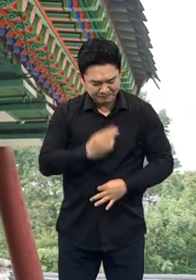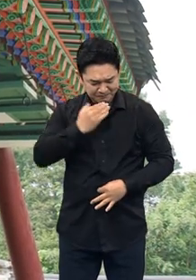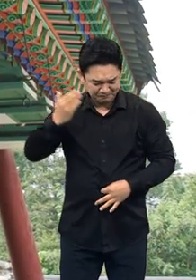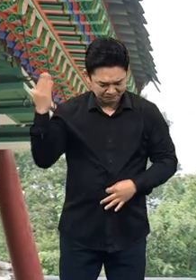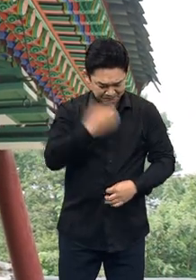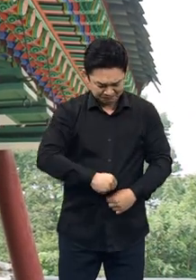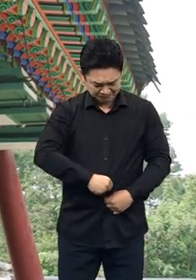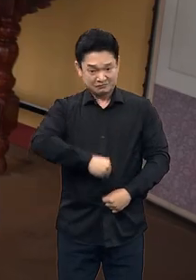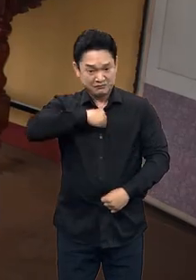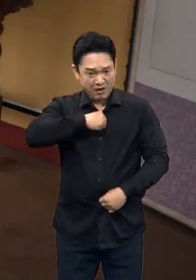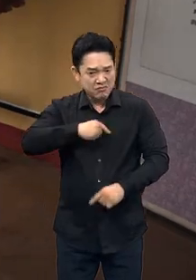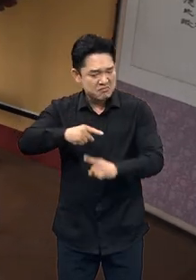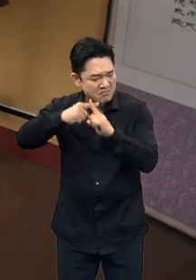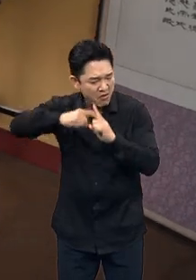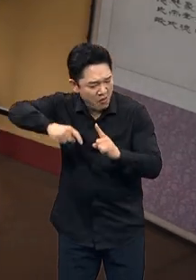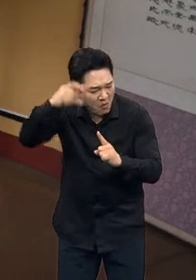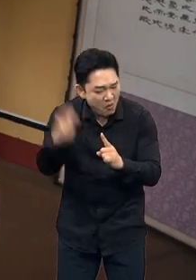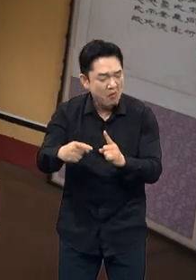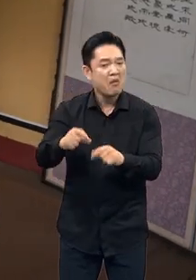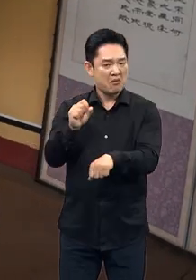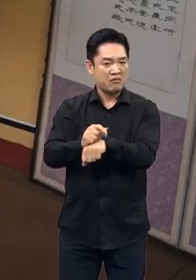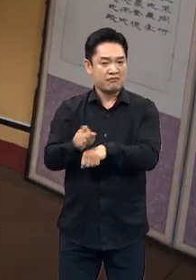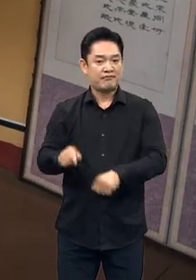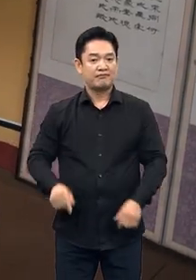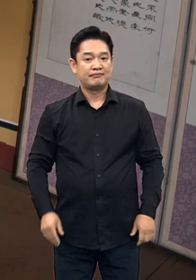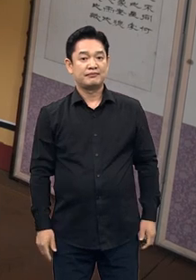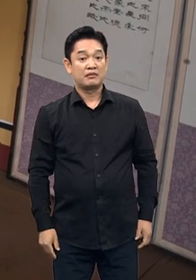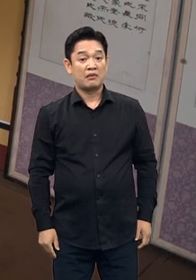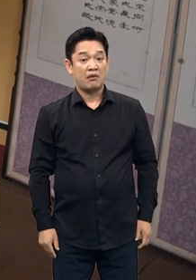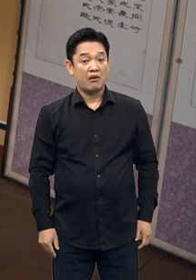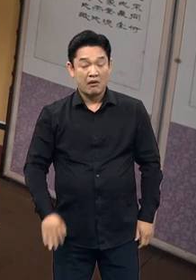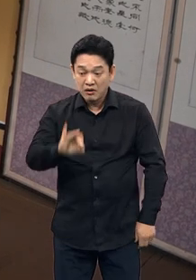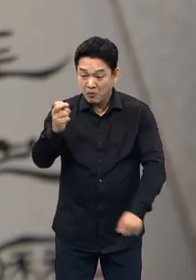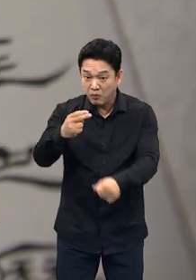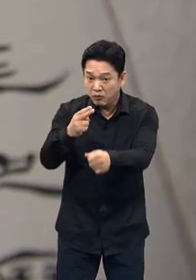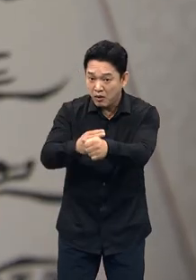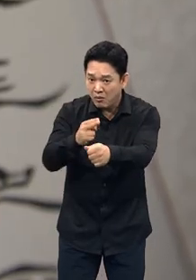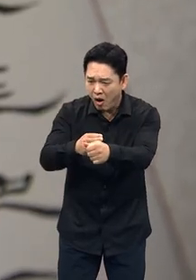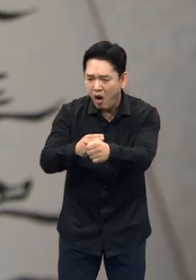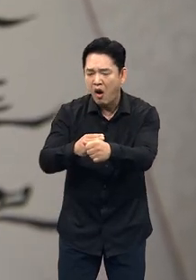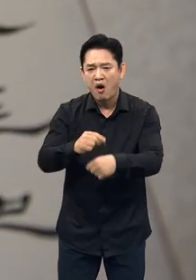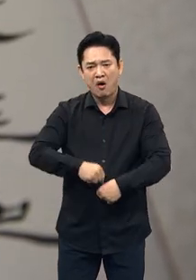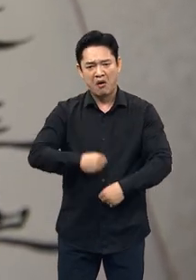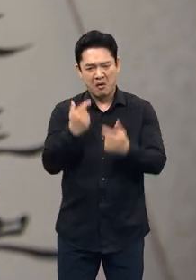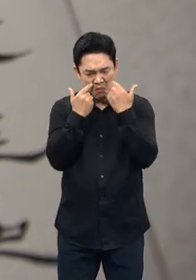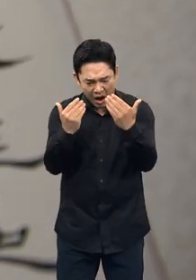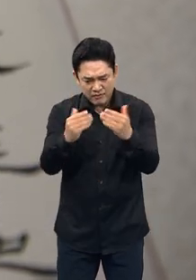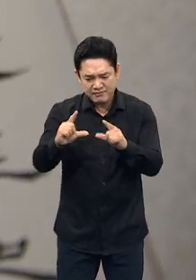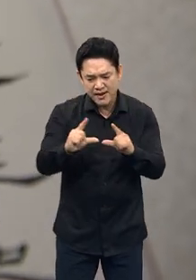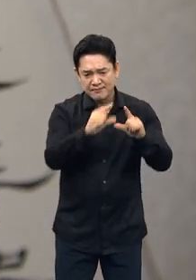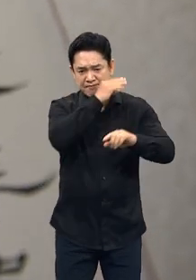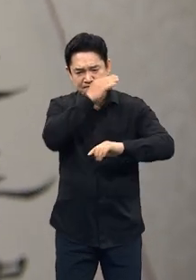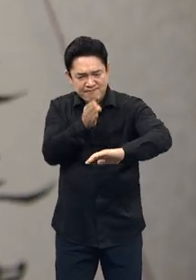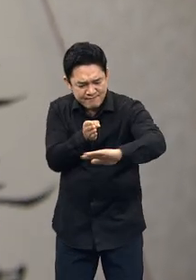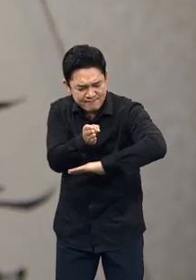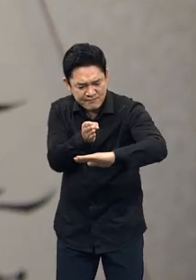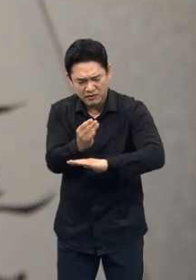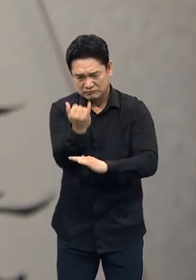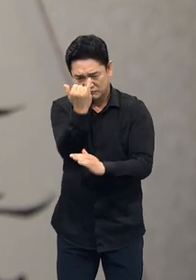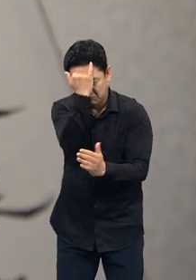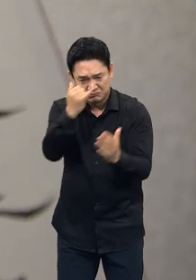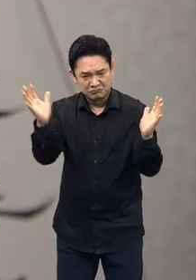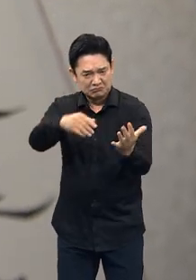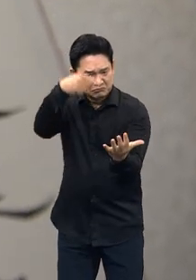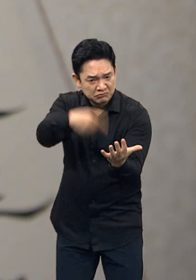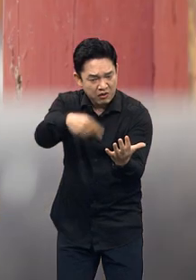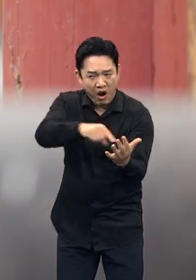절개와 의리정신을 잘 나타내고 있습니다. 한재 이목선생의 강의 불굴하고 직도로 일관한 삶과